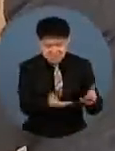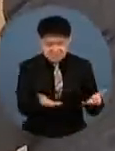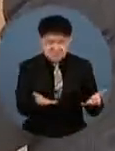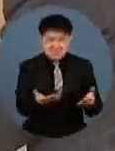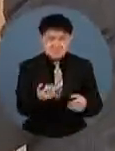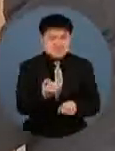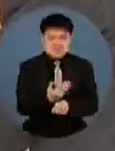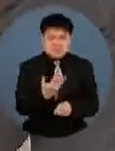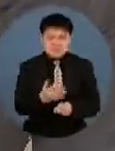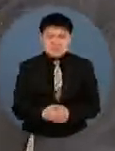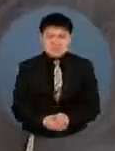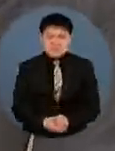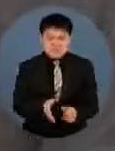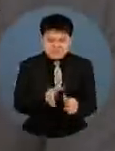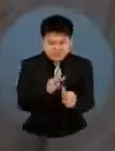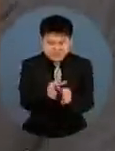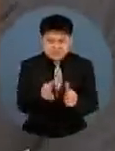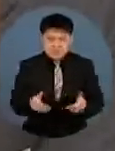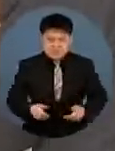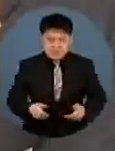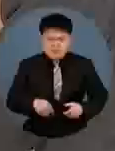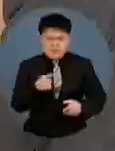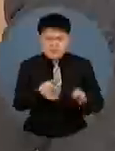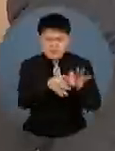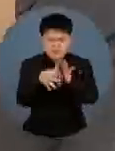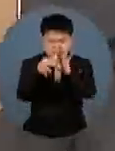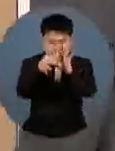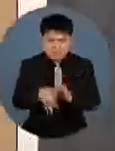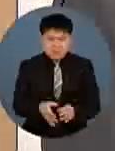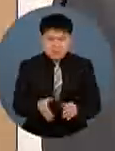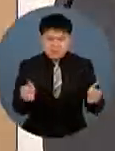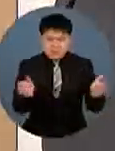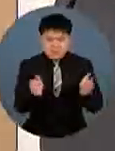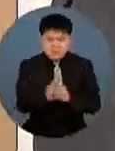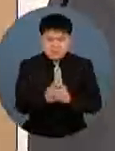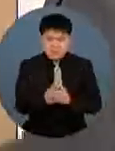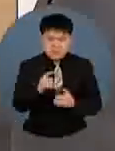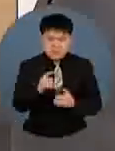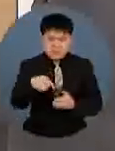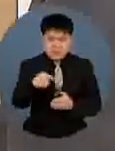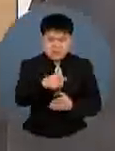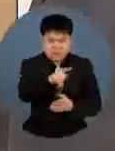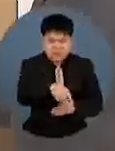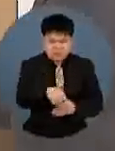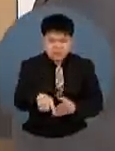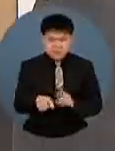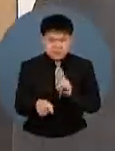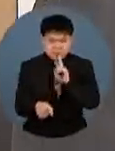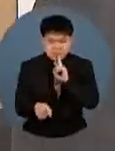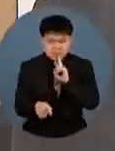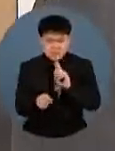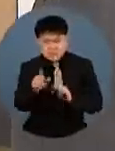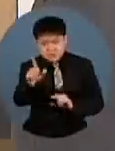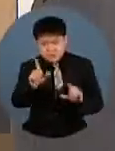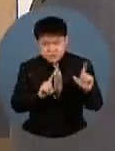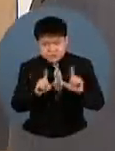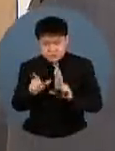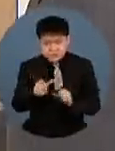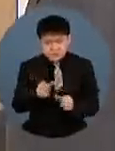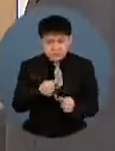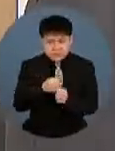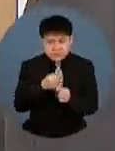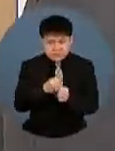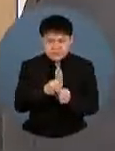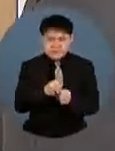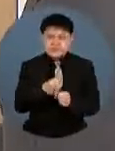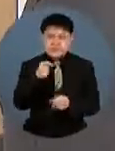대책이었거든요. 몰고 이어줬습니다. 자, 그리고는 바로 이었어요. 한 수 아닌가요? 네. 근데 이 모양을 이제 공격하자는 수가 되기